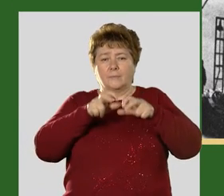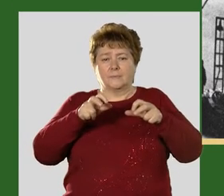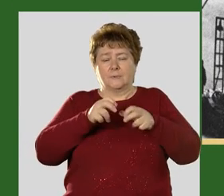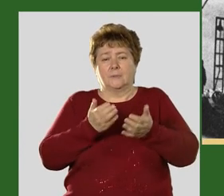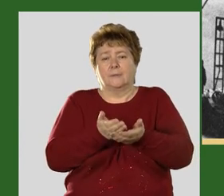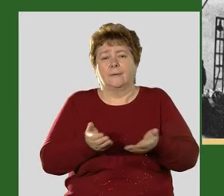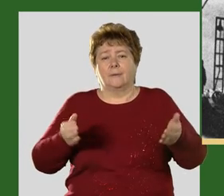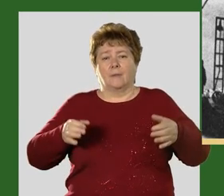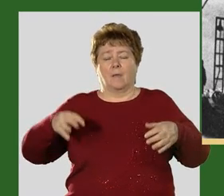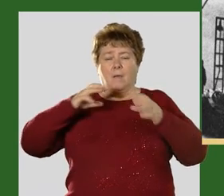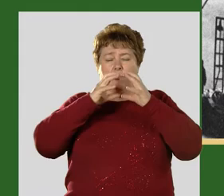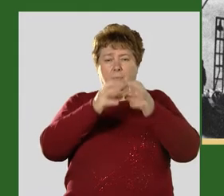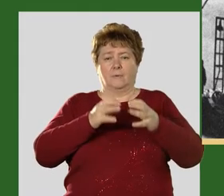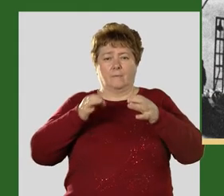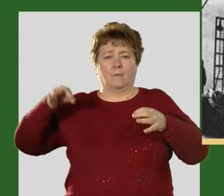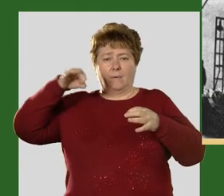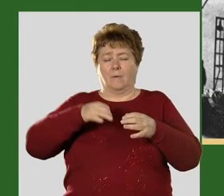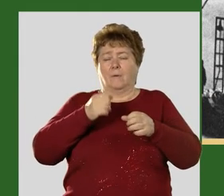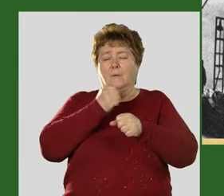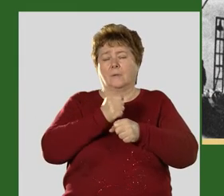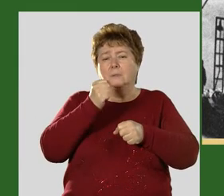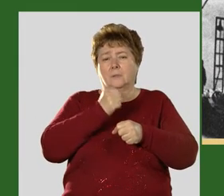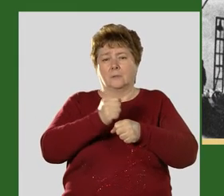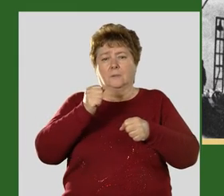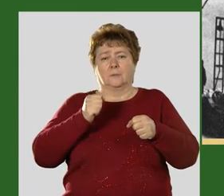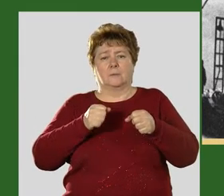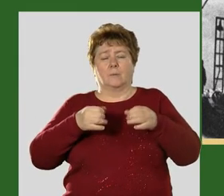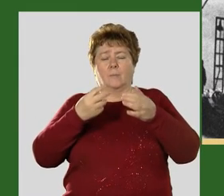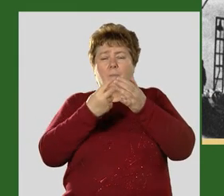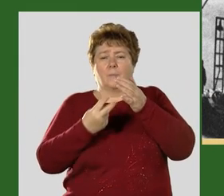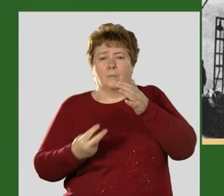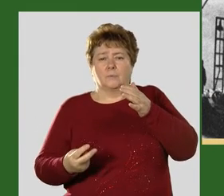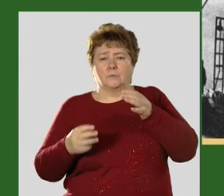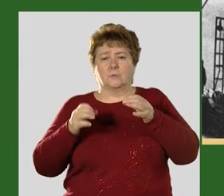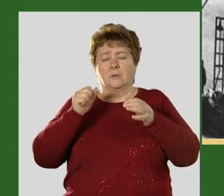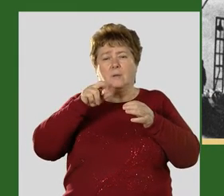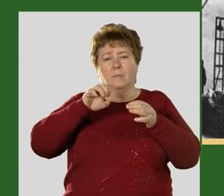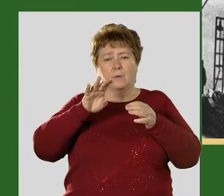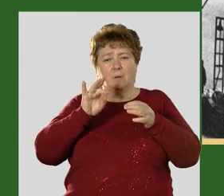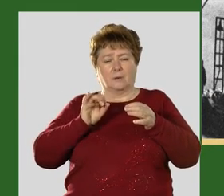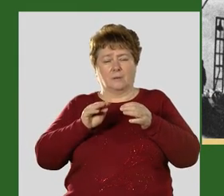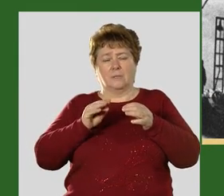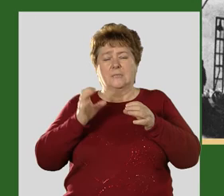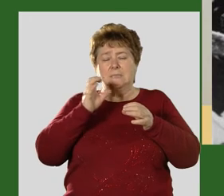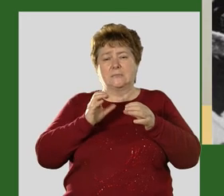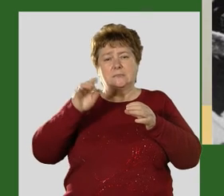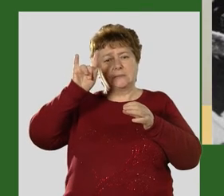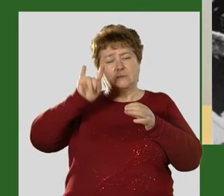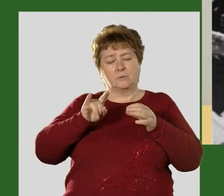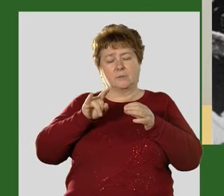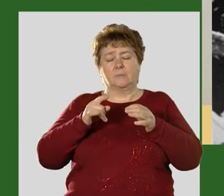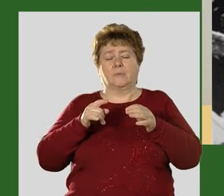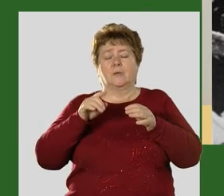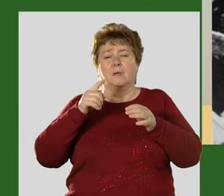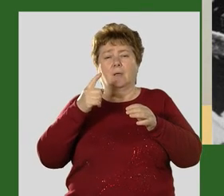Мирового океана явилась разработка глубоководных погружных аппаратов с иллюминаторами.